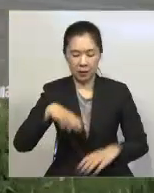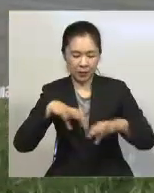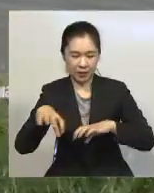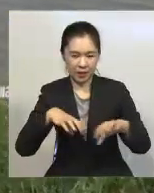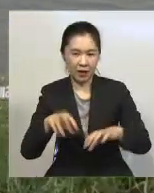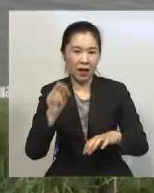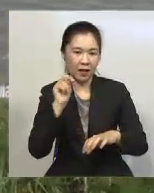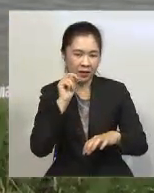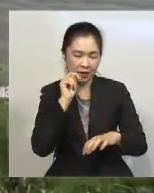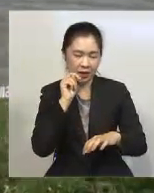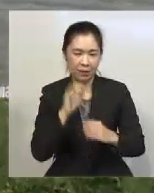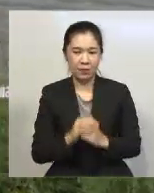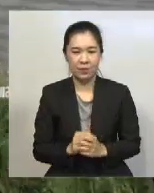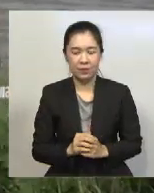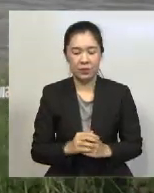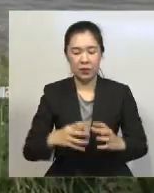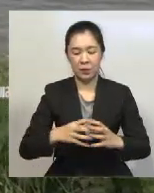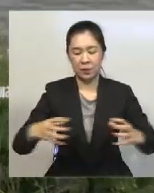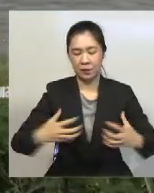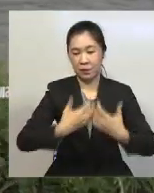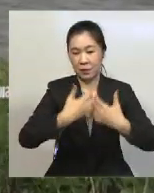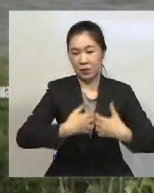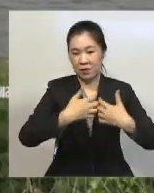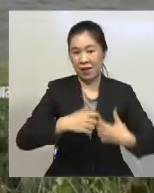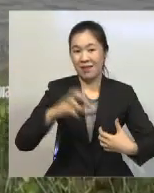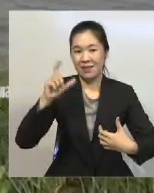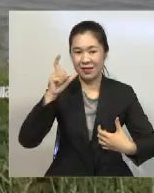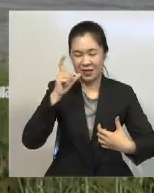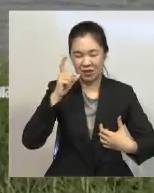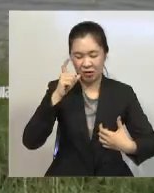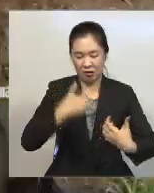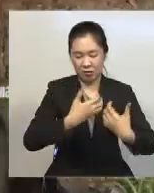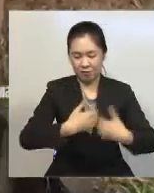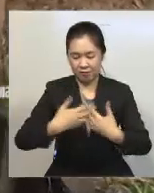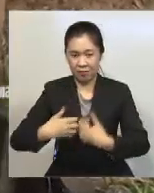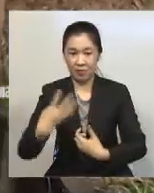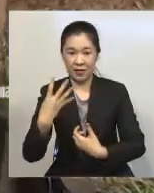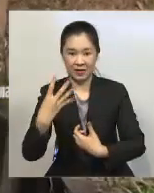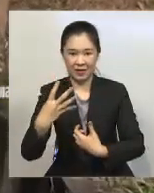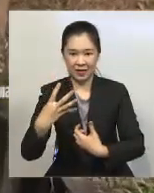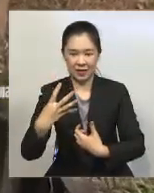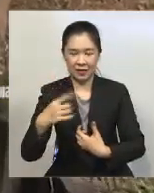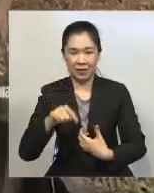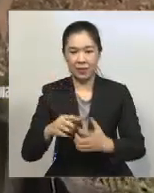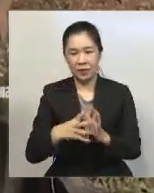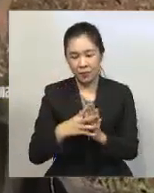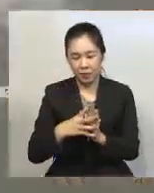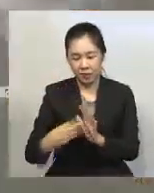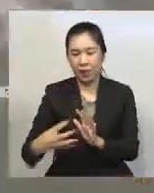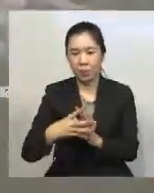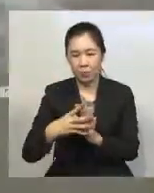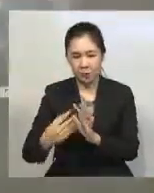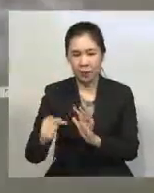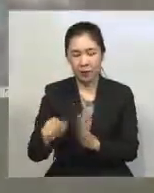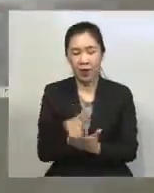ารจัดการน้ำนะคะโดยเป็นการนำเครื่องสูบน้ำขนาดใหญ่4เครื่องไปติดตั้งไว้ใกล้กับสปิลเวย์เพื่อที่จะเตรียมสู